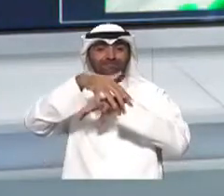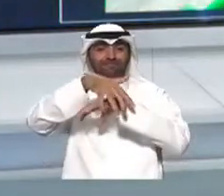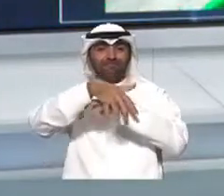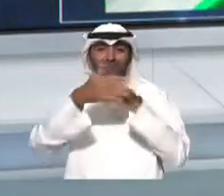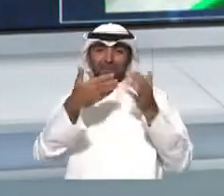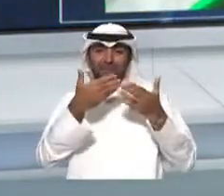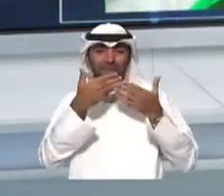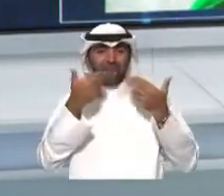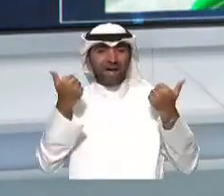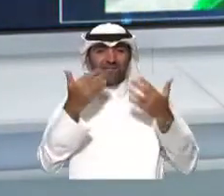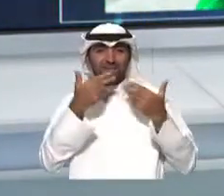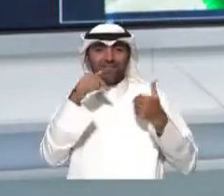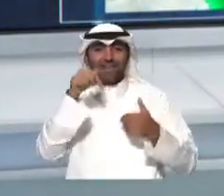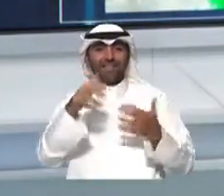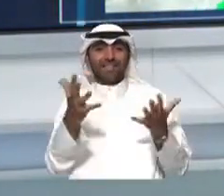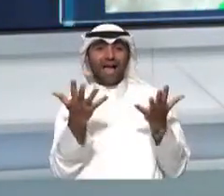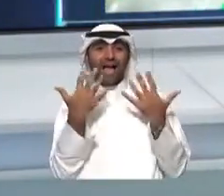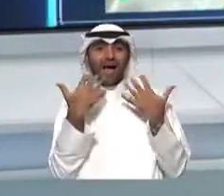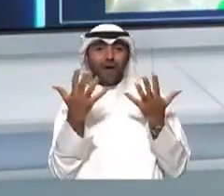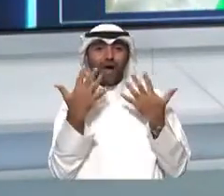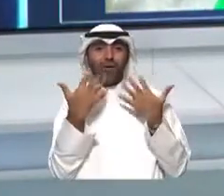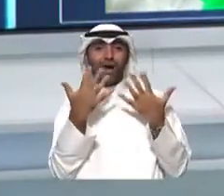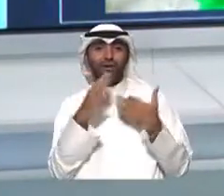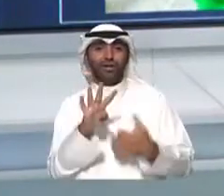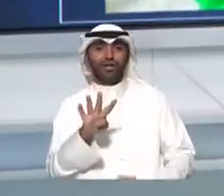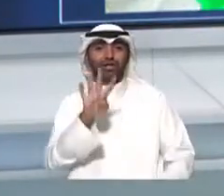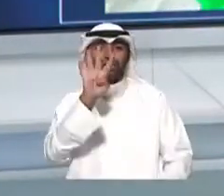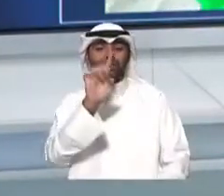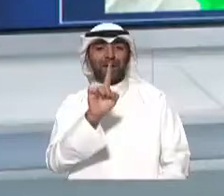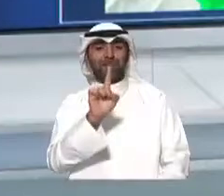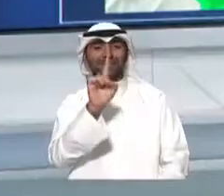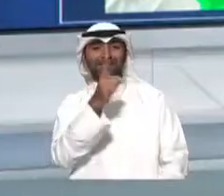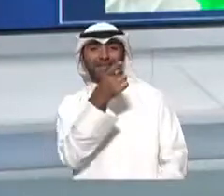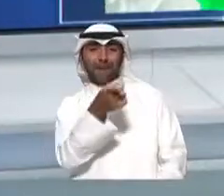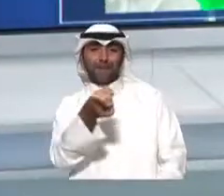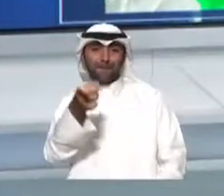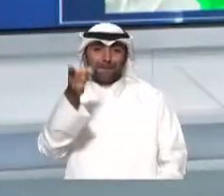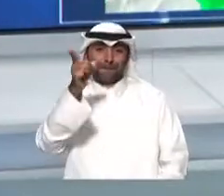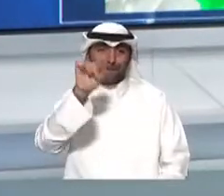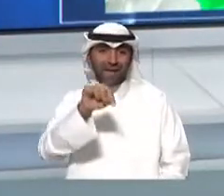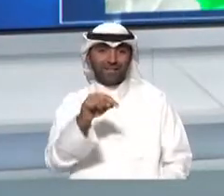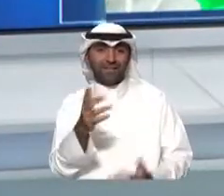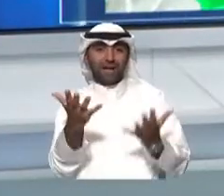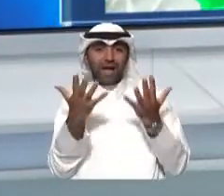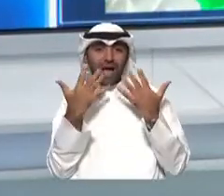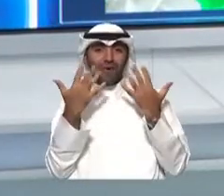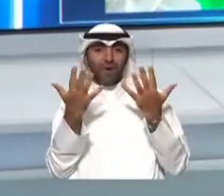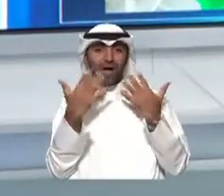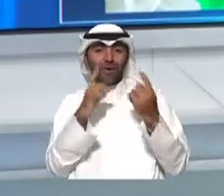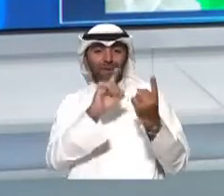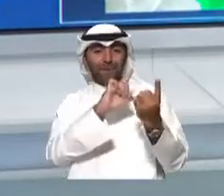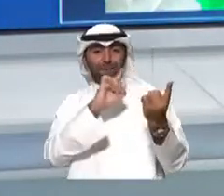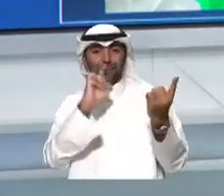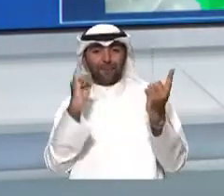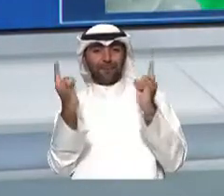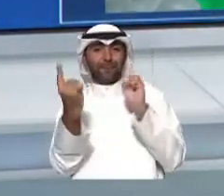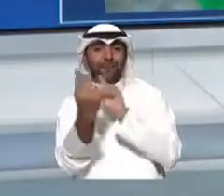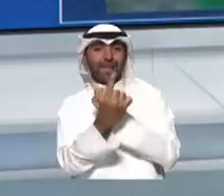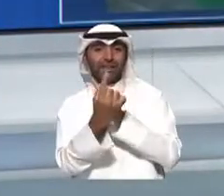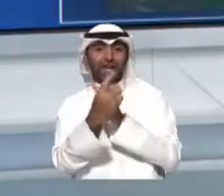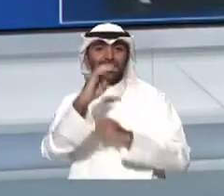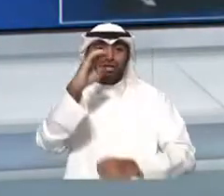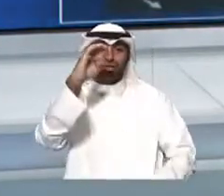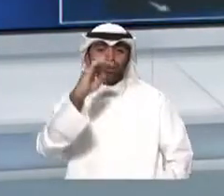رياح شمالية غربية هذه الليلة، لكن متوقع تحول الرياح إلى جنوبية وجنوبية شرقية منتصف نهار الغد، فرص